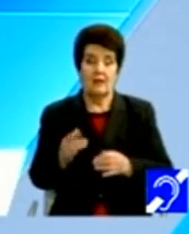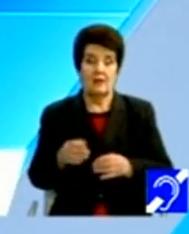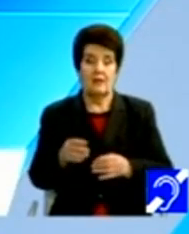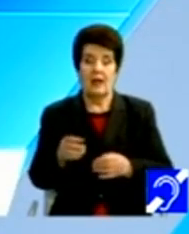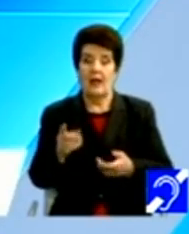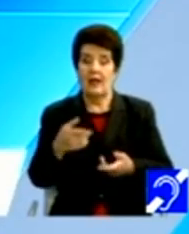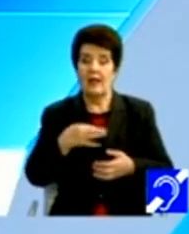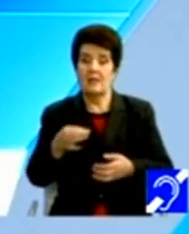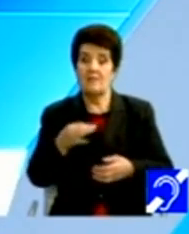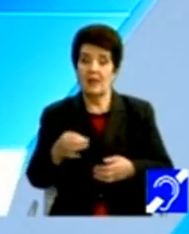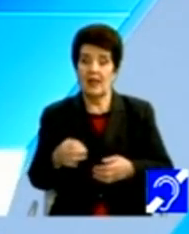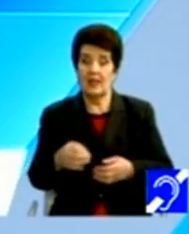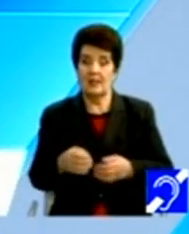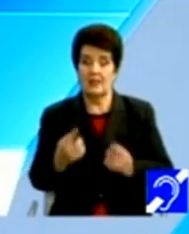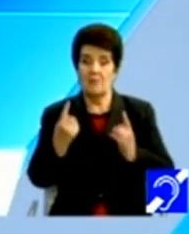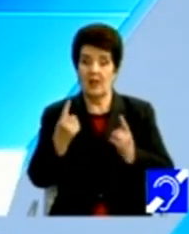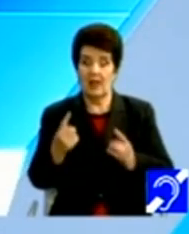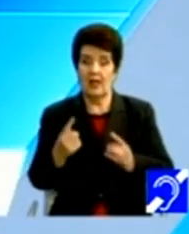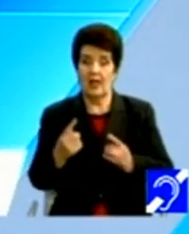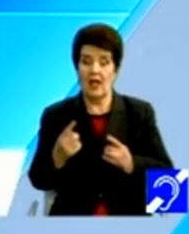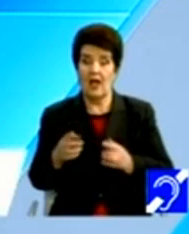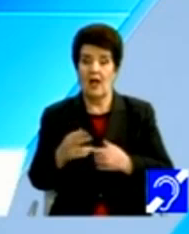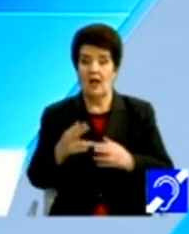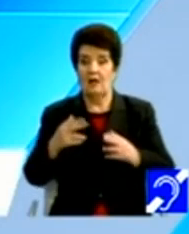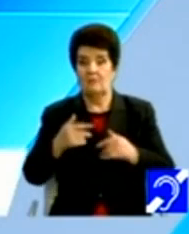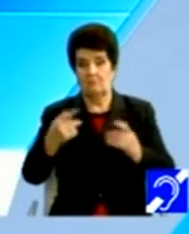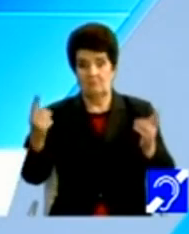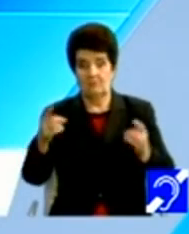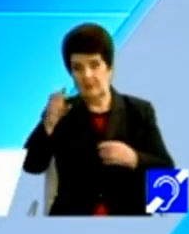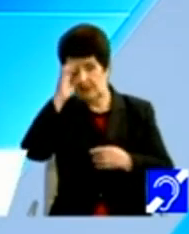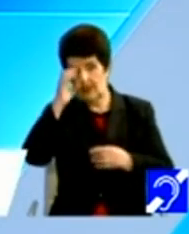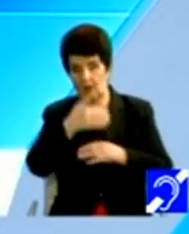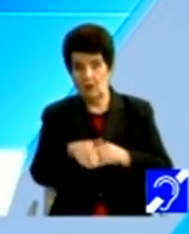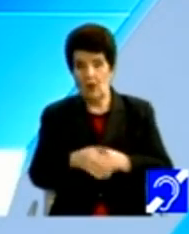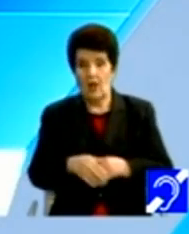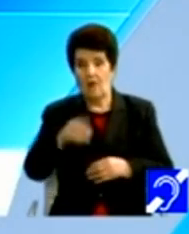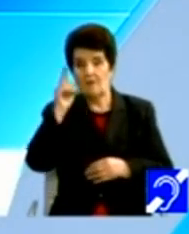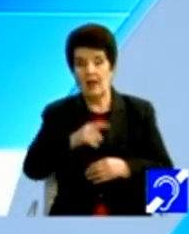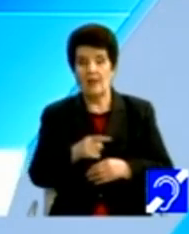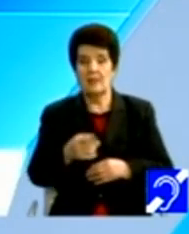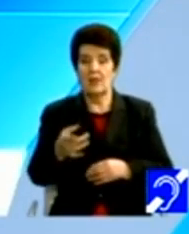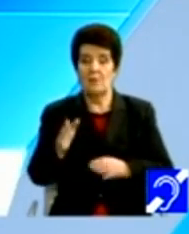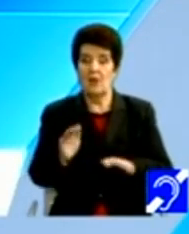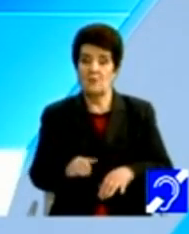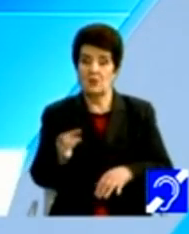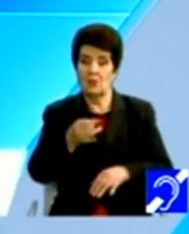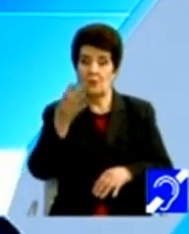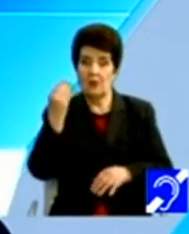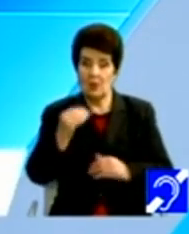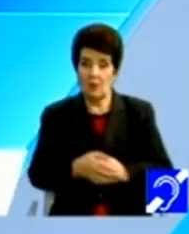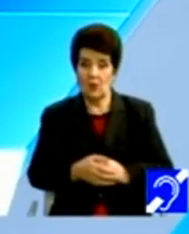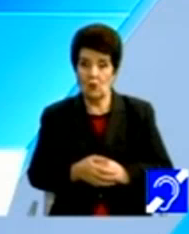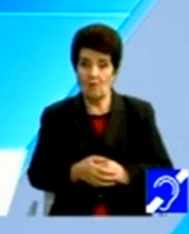și a Kremlinului. Eu nu vreau ca Republica Moldova să fie privit ca un frate mai mic. Eu nu vreau ca Republica Moldova